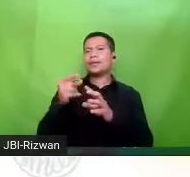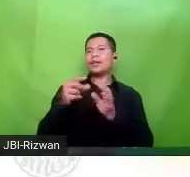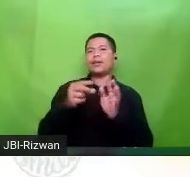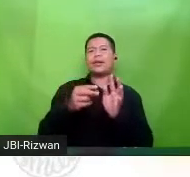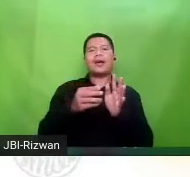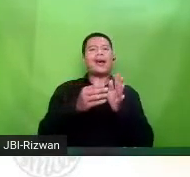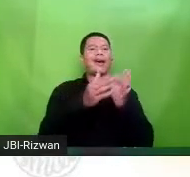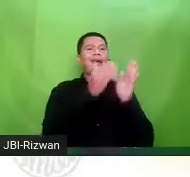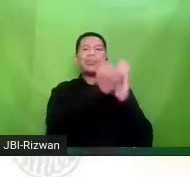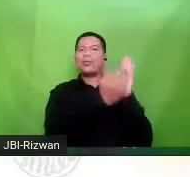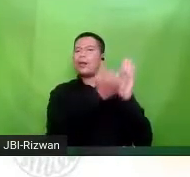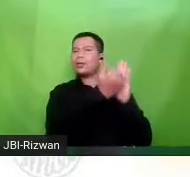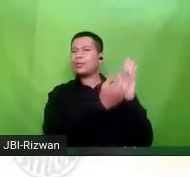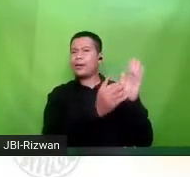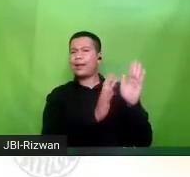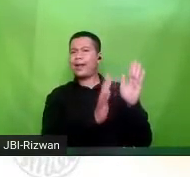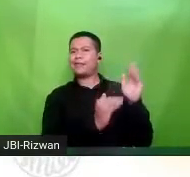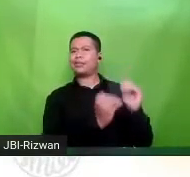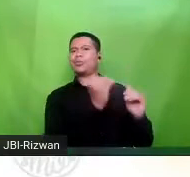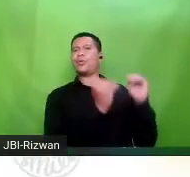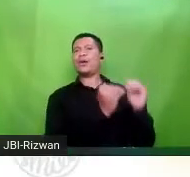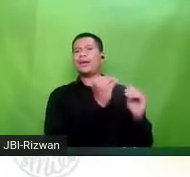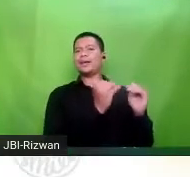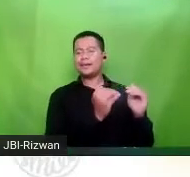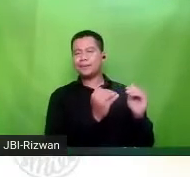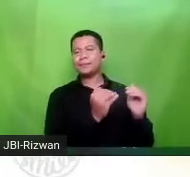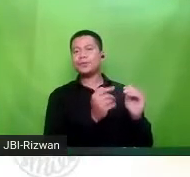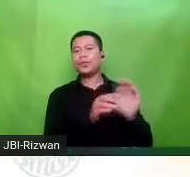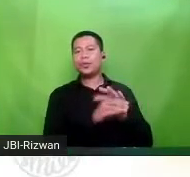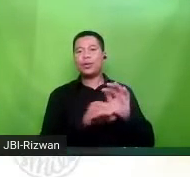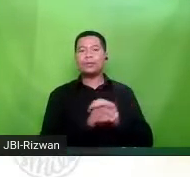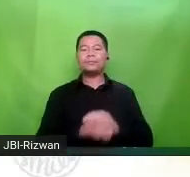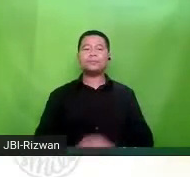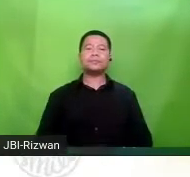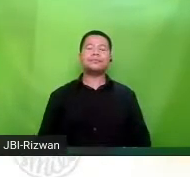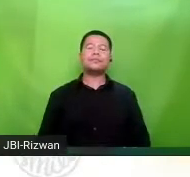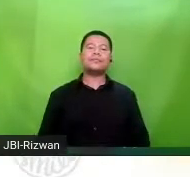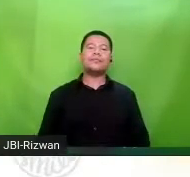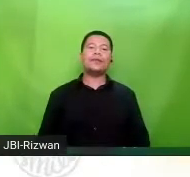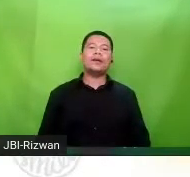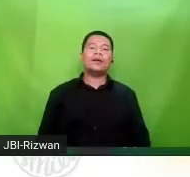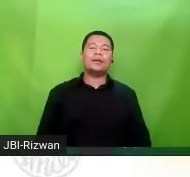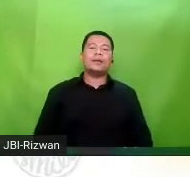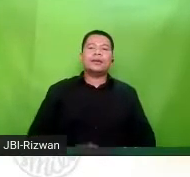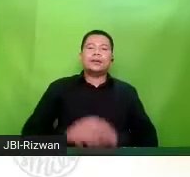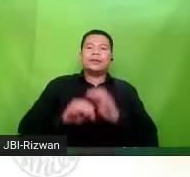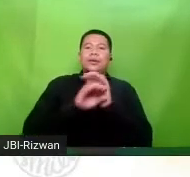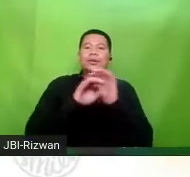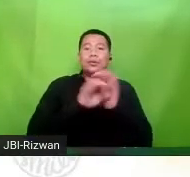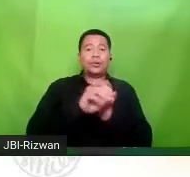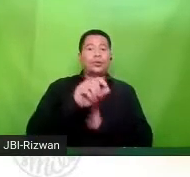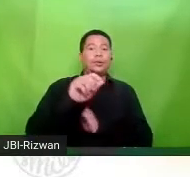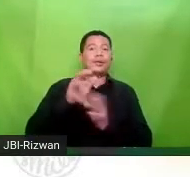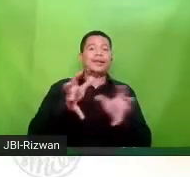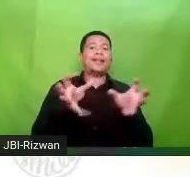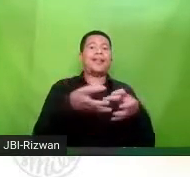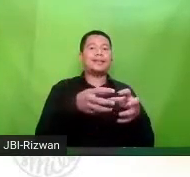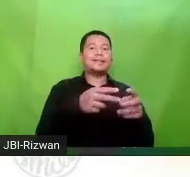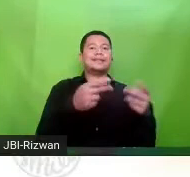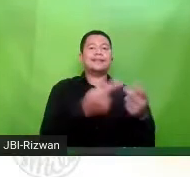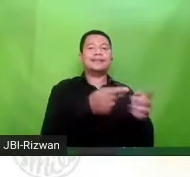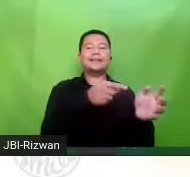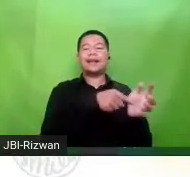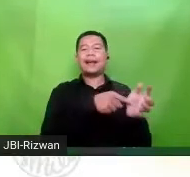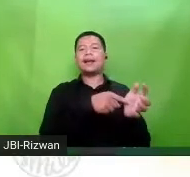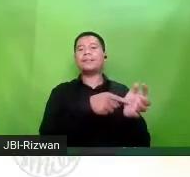berlaku. Misalnya, kalau kemudian di dalam kelas, ya terus saja dia kemudian